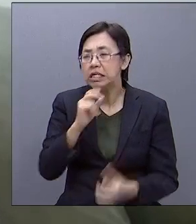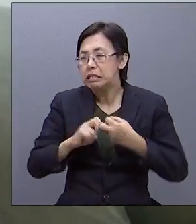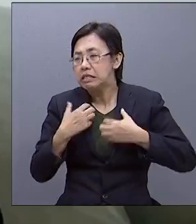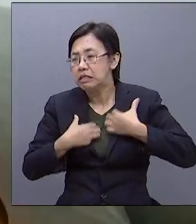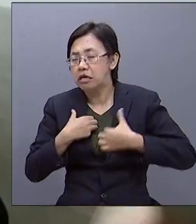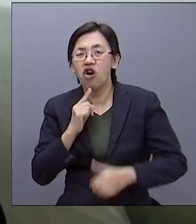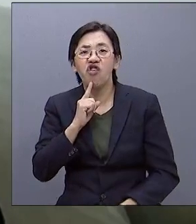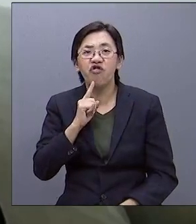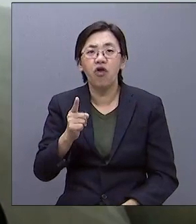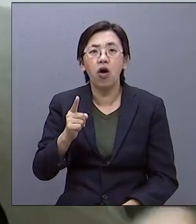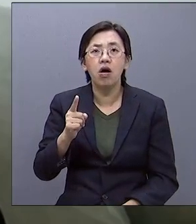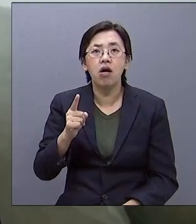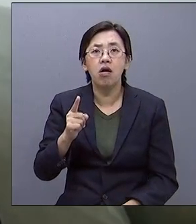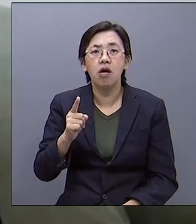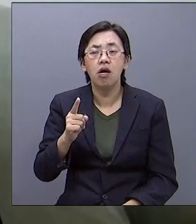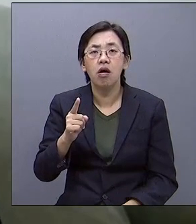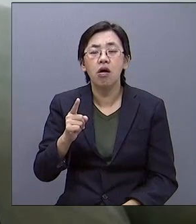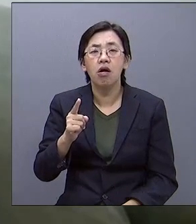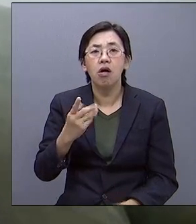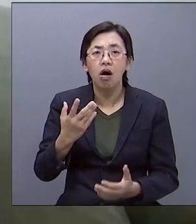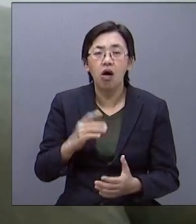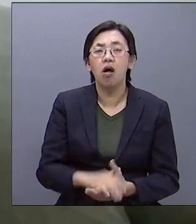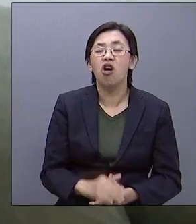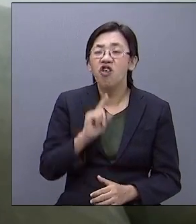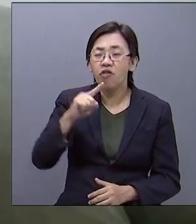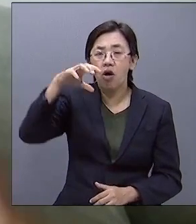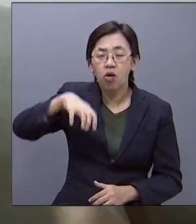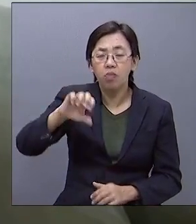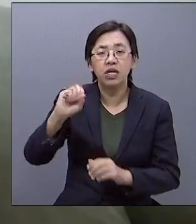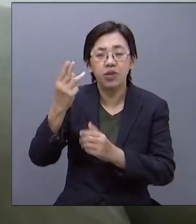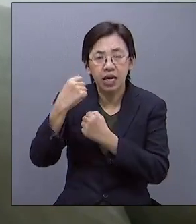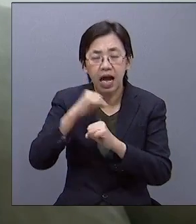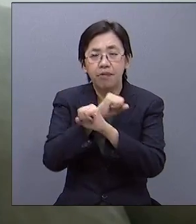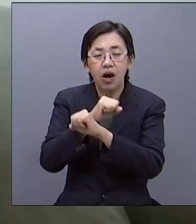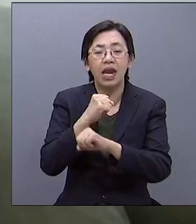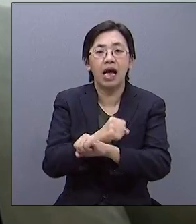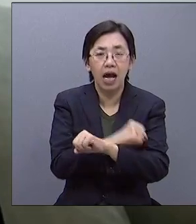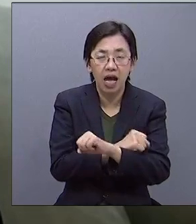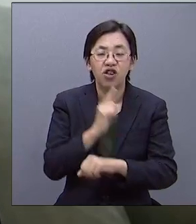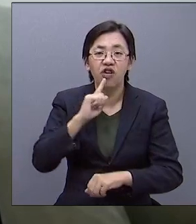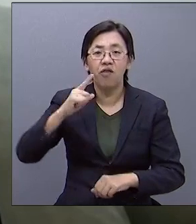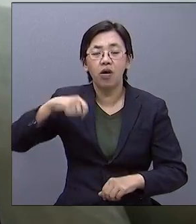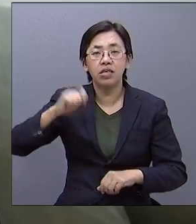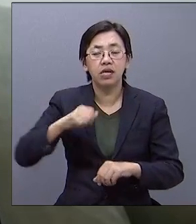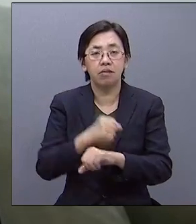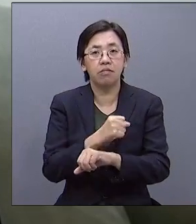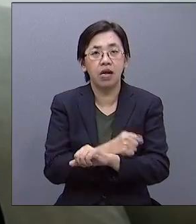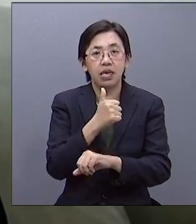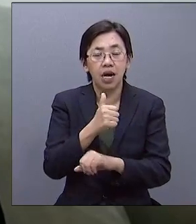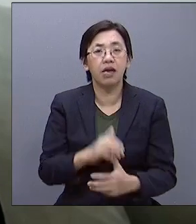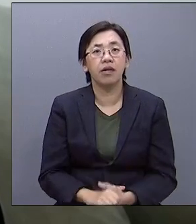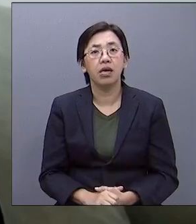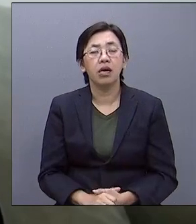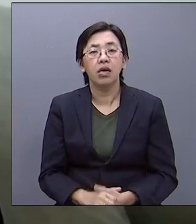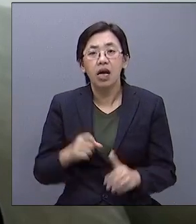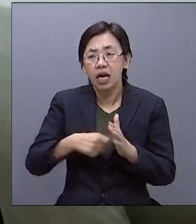นในส่วนของสวัสดิการคุ้มครองแรงงานนะครับหรือฟ้องศาลแรงงานโดยตรงได้แต่ตรงนี้ต้องบอกว่ามีเหตุ